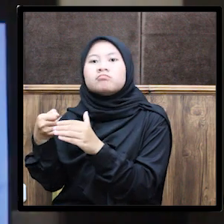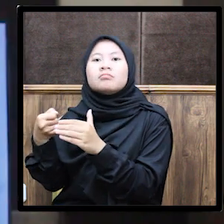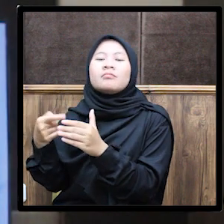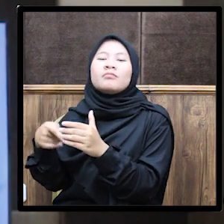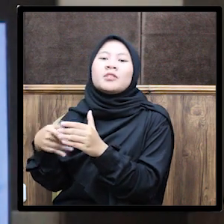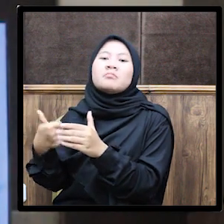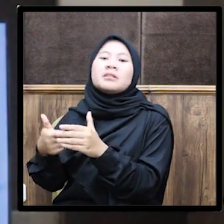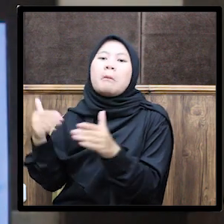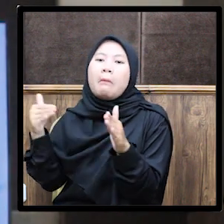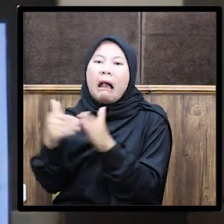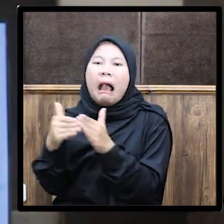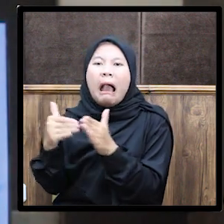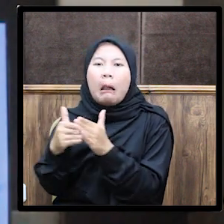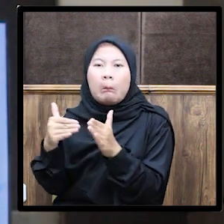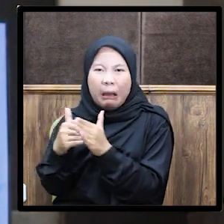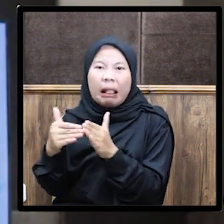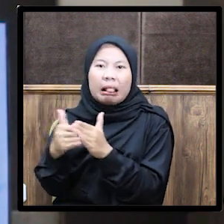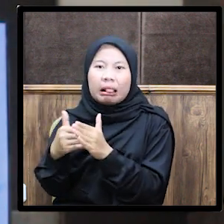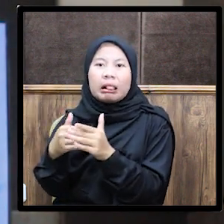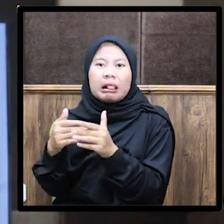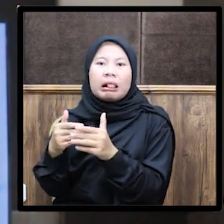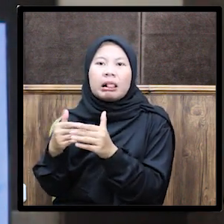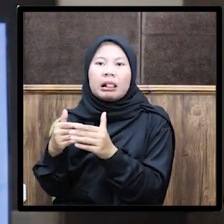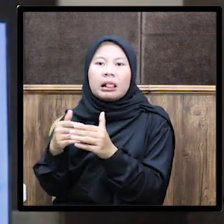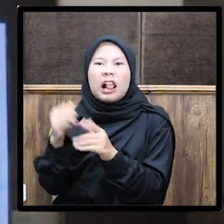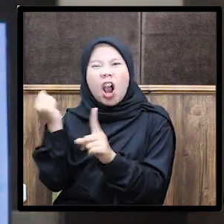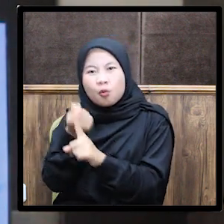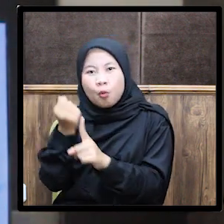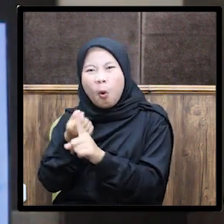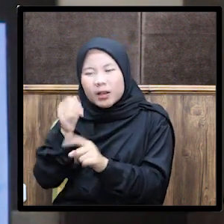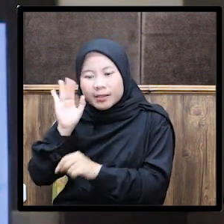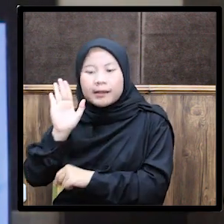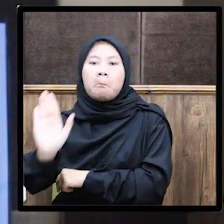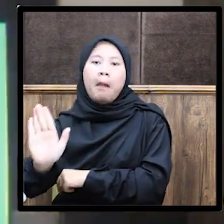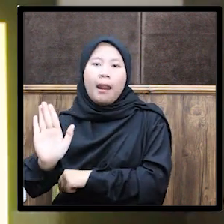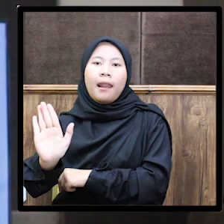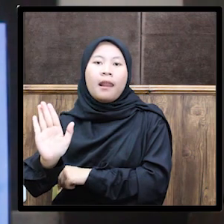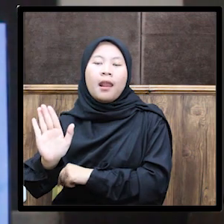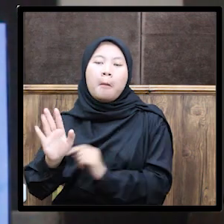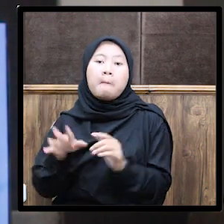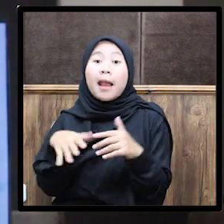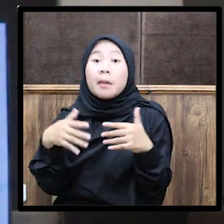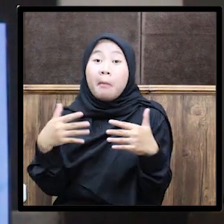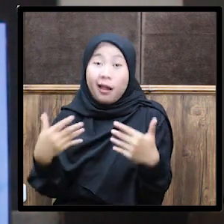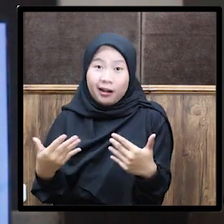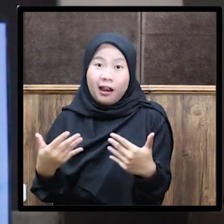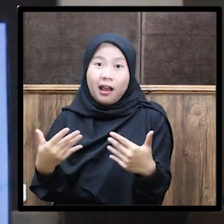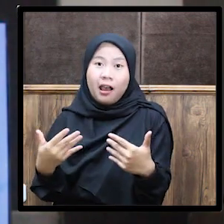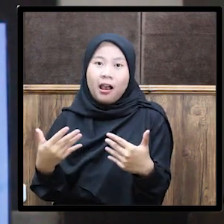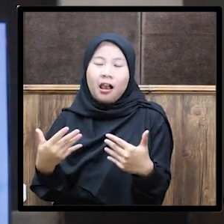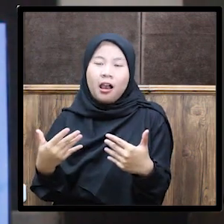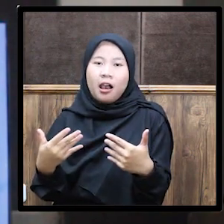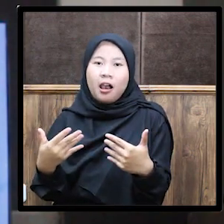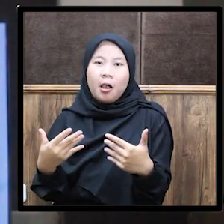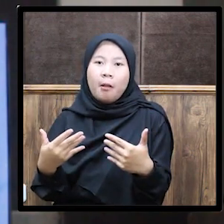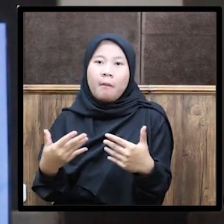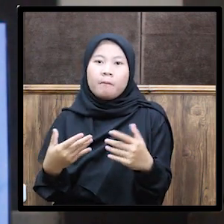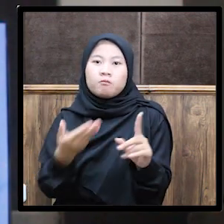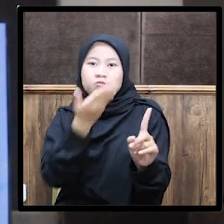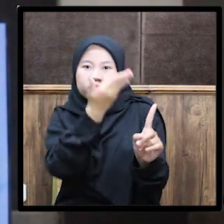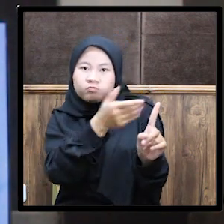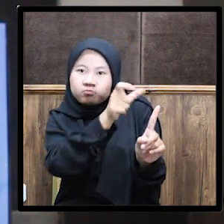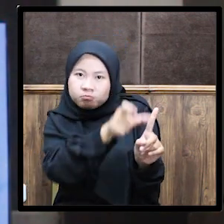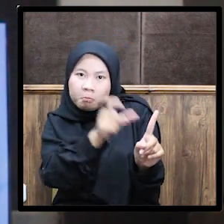akan menghambat proses-proses advokasi ke depan soal bagaimana memastikan pemimpin-pemimpin kita itu perhatian punya